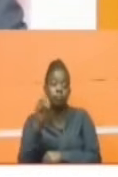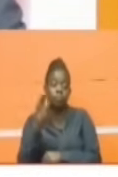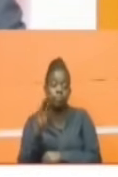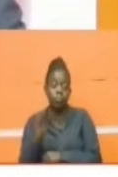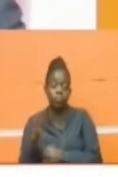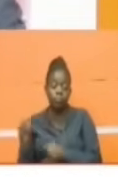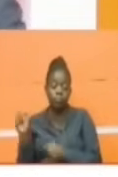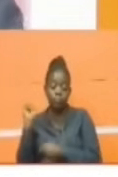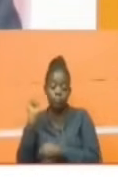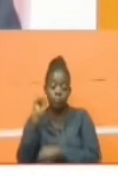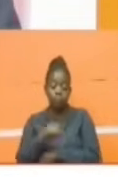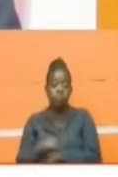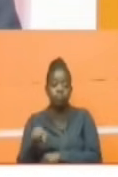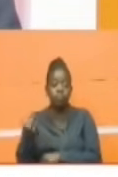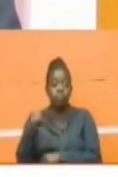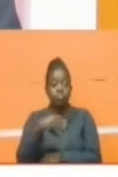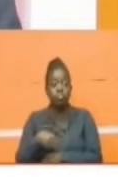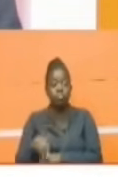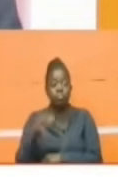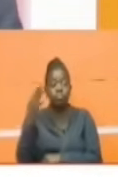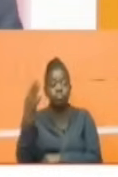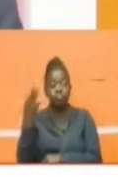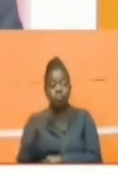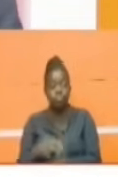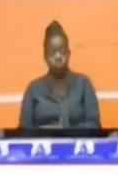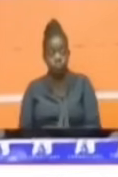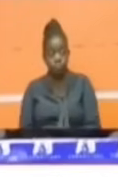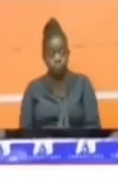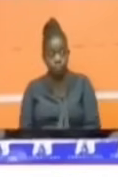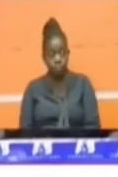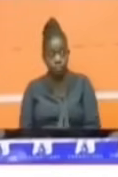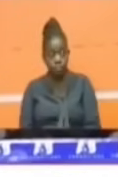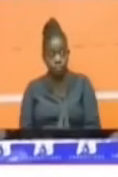engomi tonzi lyanga mulaundi eyokusatu.